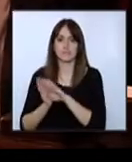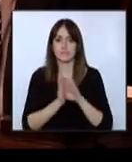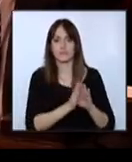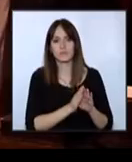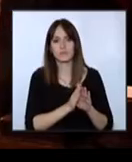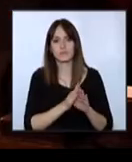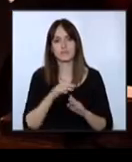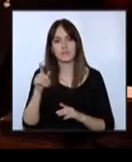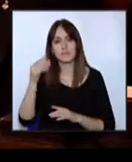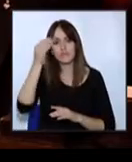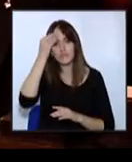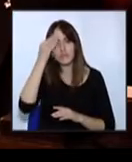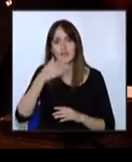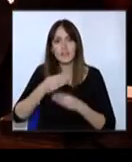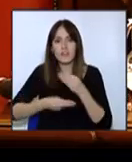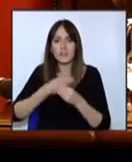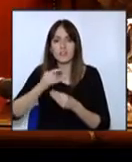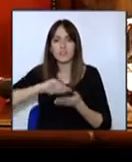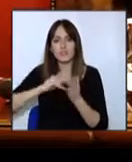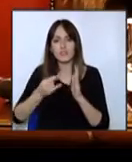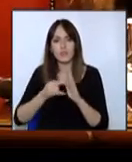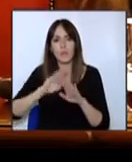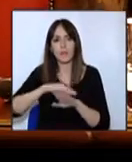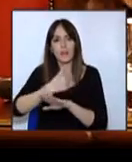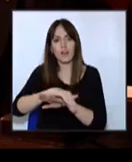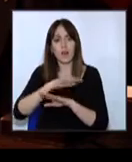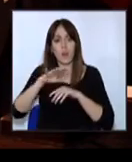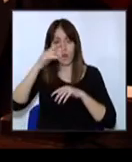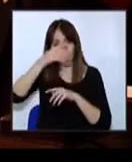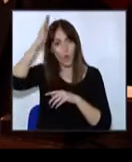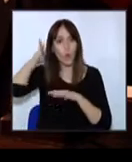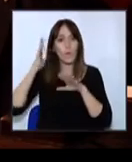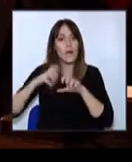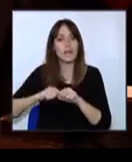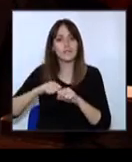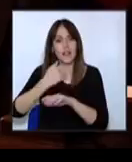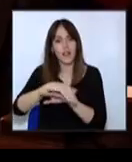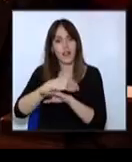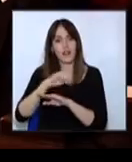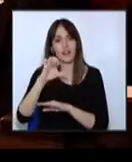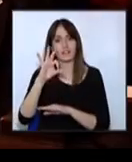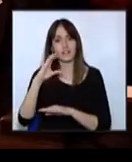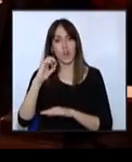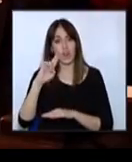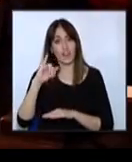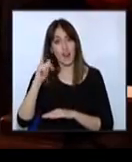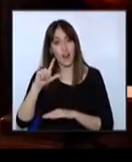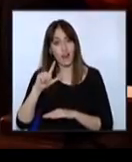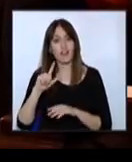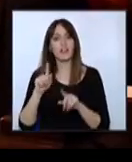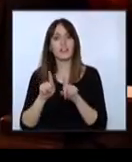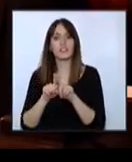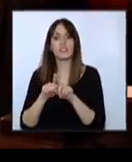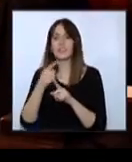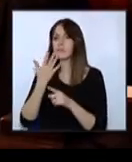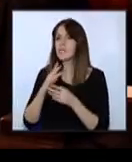per solucionar el problema dels ocupes del carrer Camí de l'Escorial? Sí, jo em penso que això en tenen coneixement vostès, perquè poder fa cosa